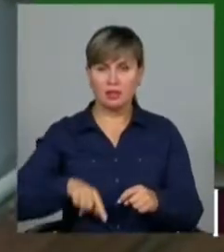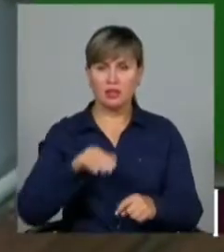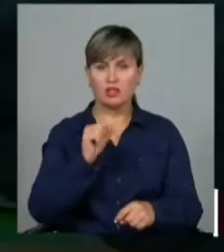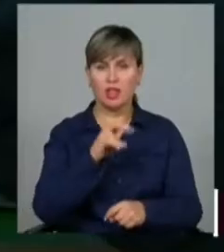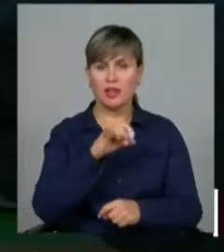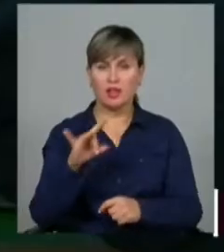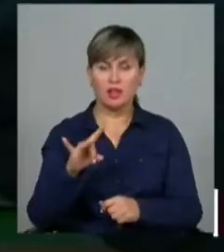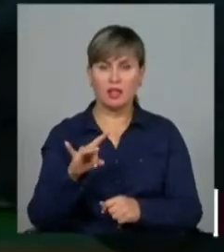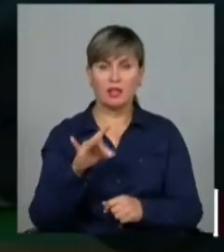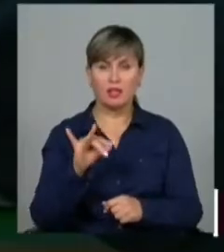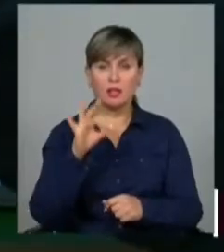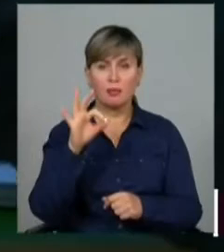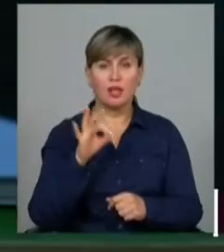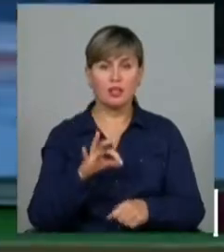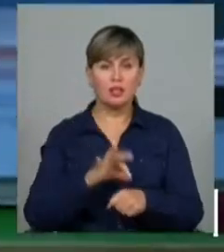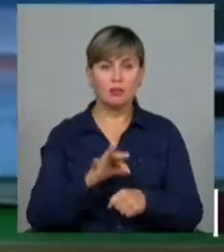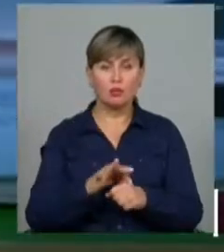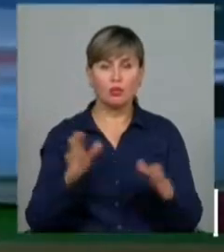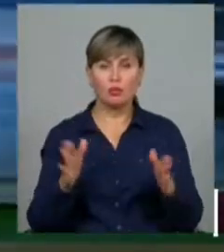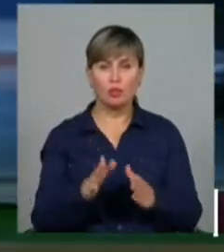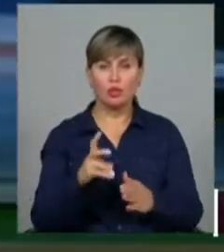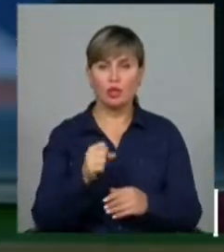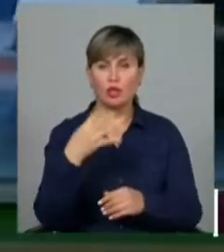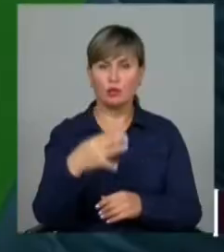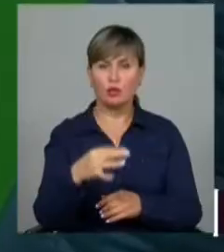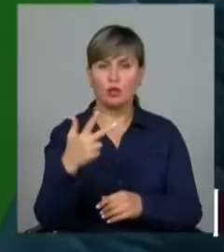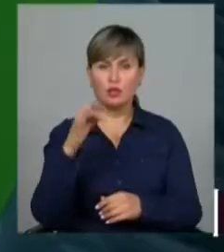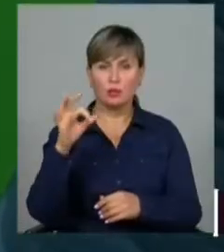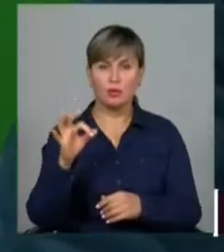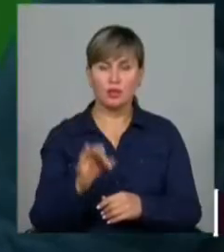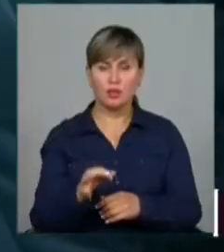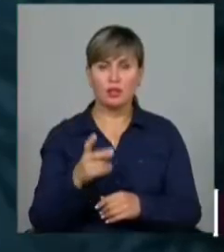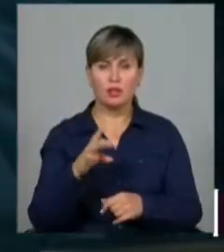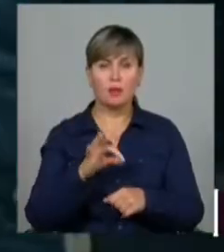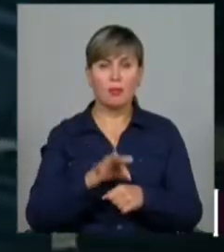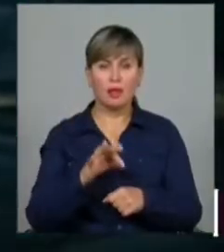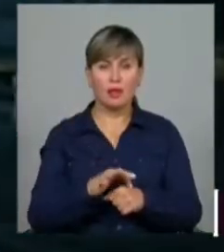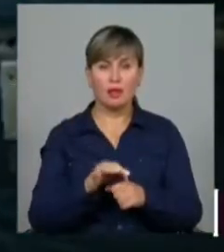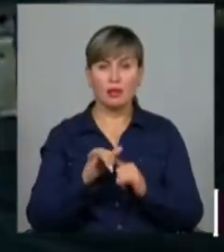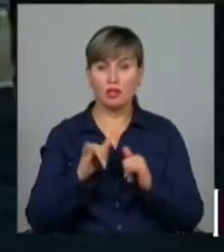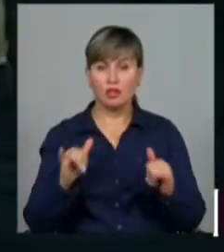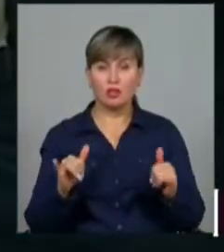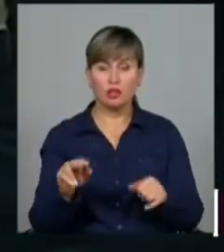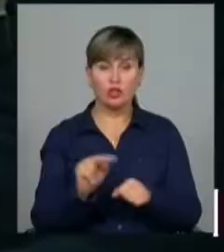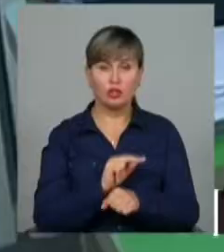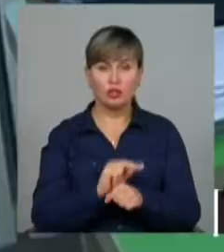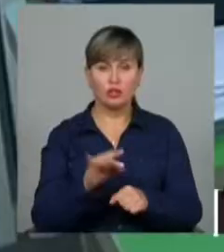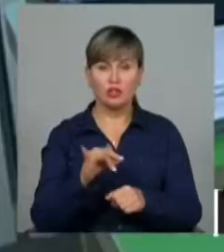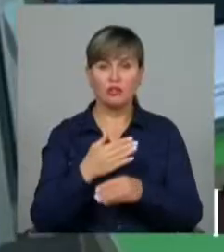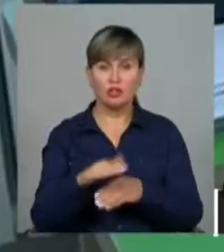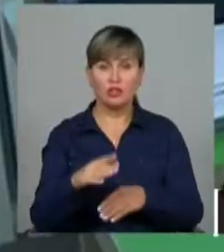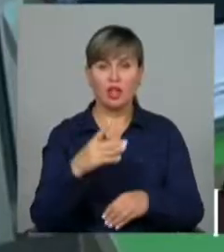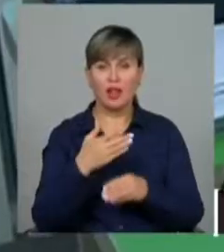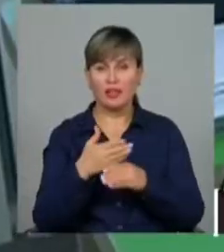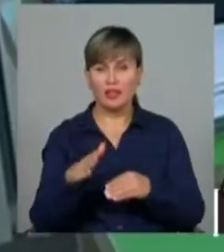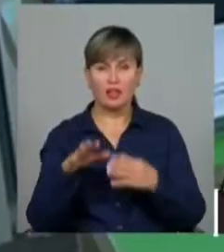Жанар Сапиева. А вот процент заболеваемости уменьшился на 43%. Для больных расширено амбулаторное лечение и выделен